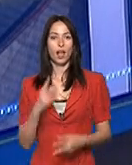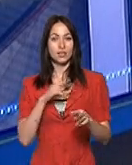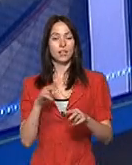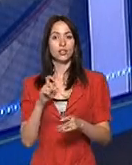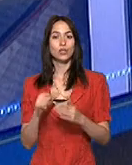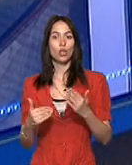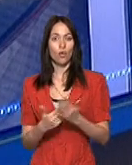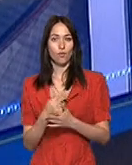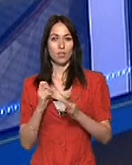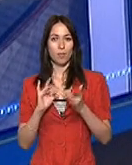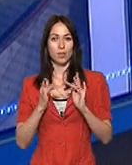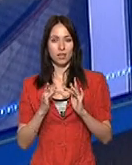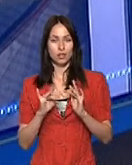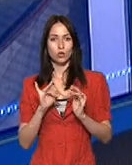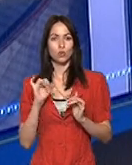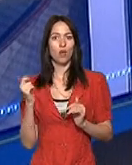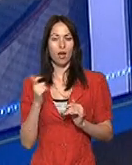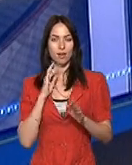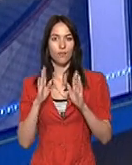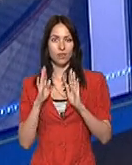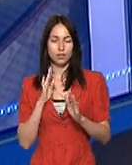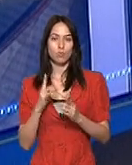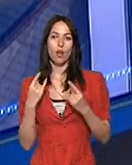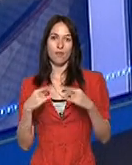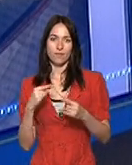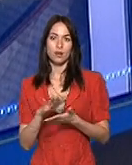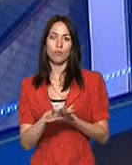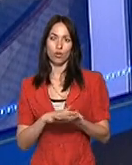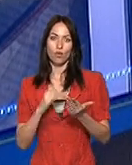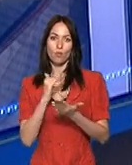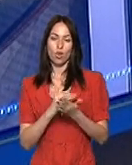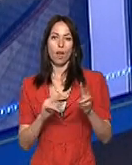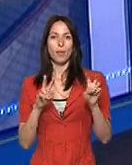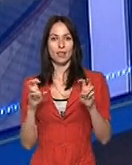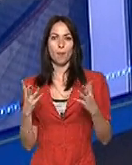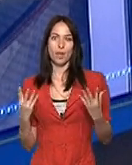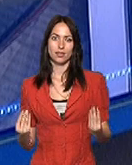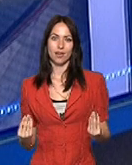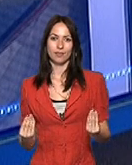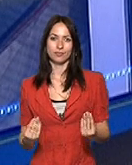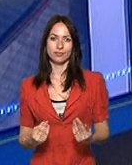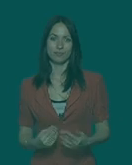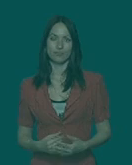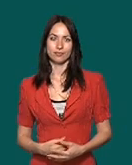Стежте за новинами на сайті та сторінці ЮА Харків у Фейсбук. Ефір телеканалу продовжить програма «Тема дня».